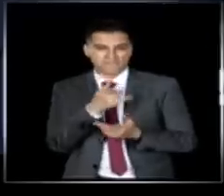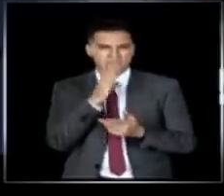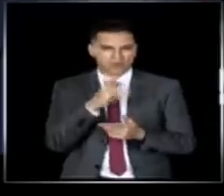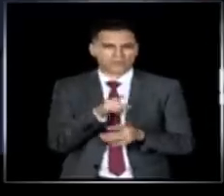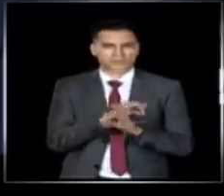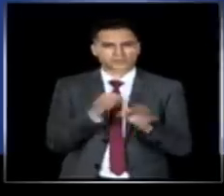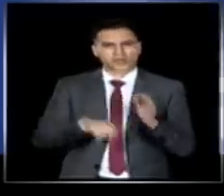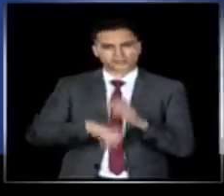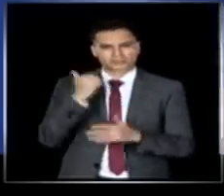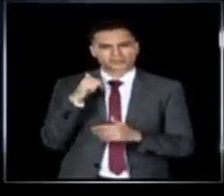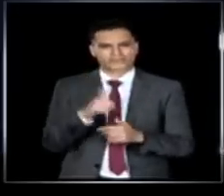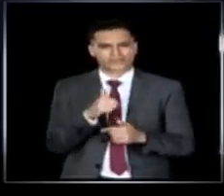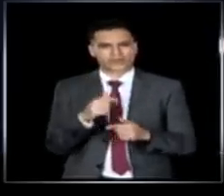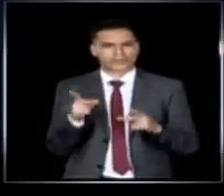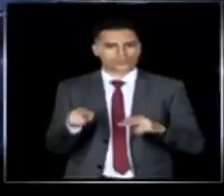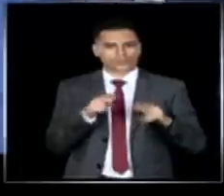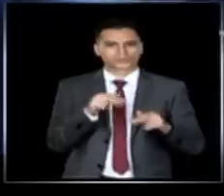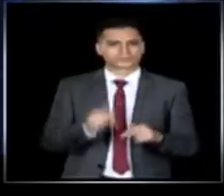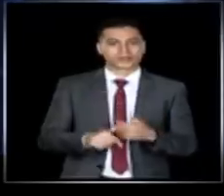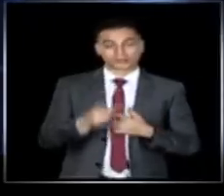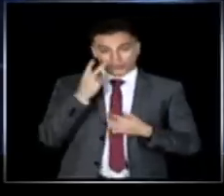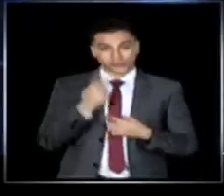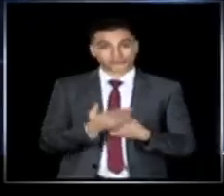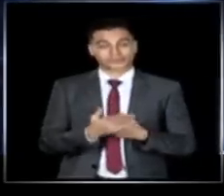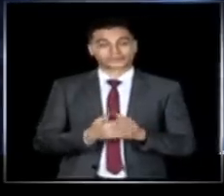يبقى ليهم شأن كبير جدا في الموسم ده.